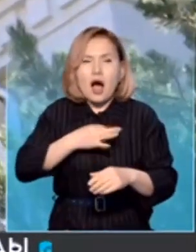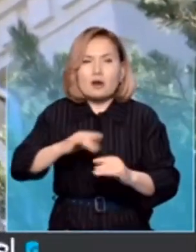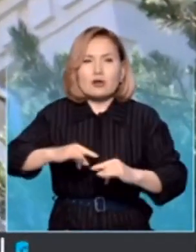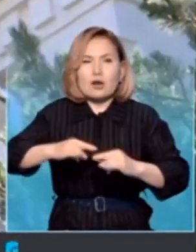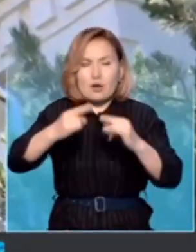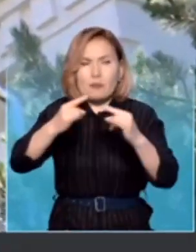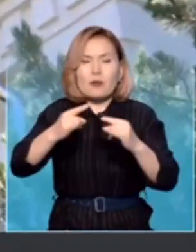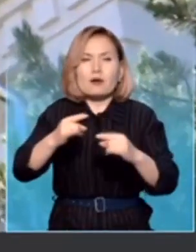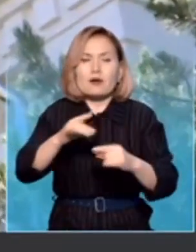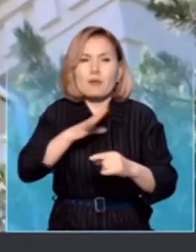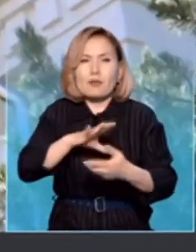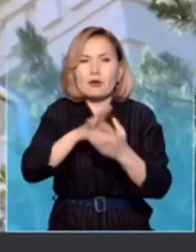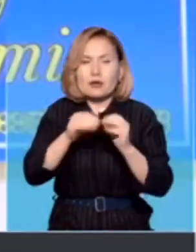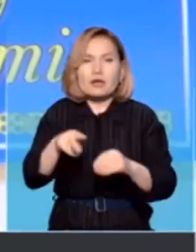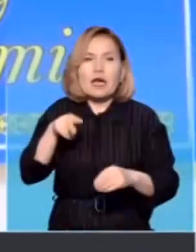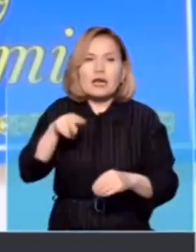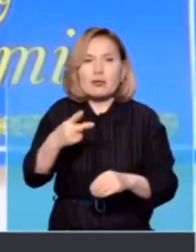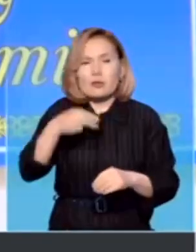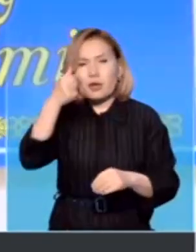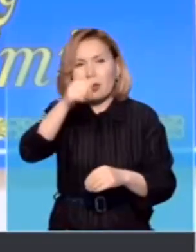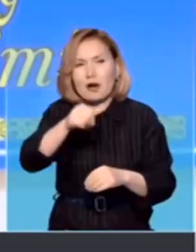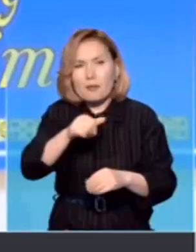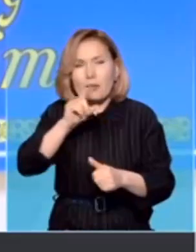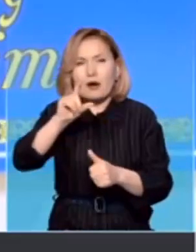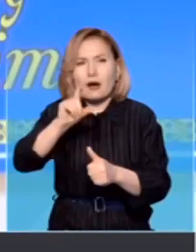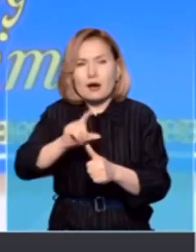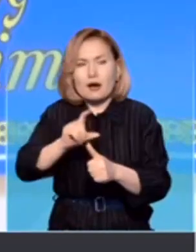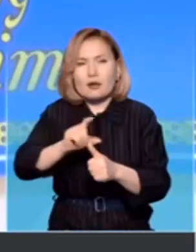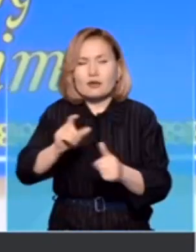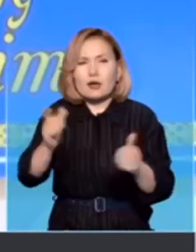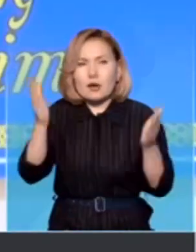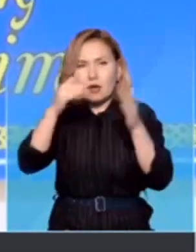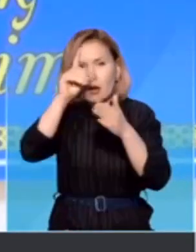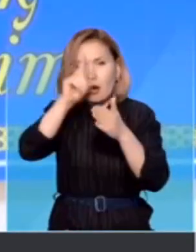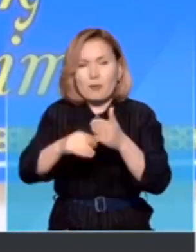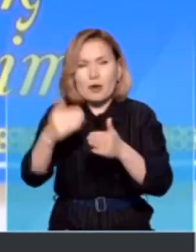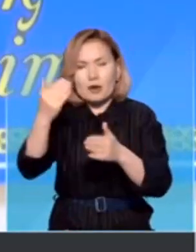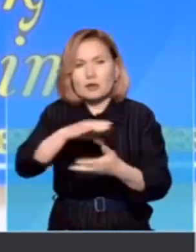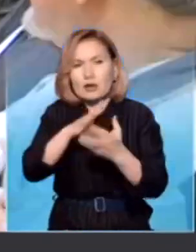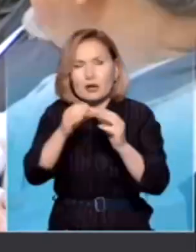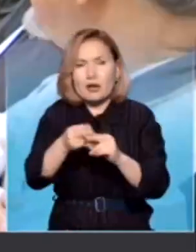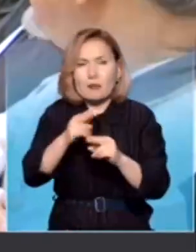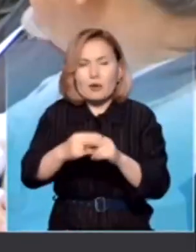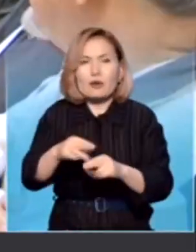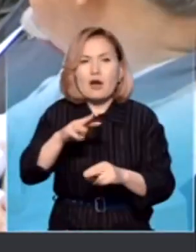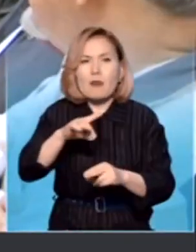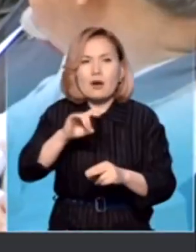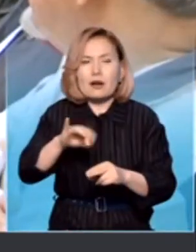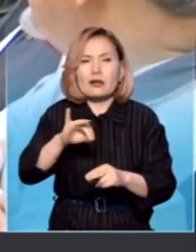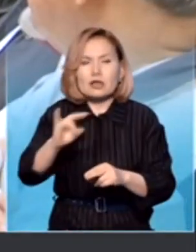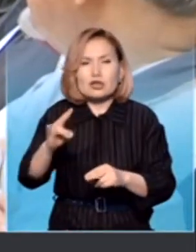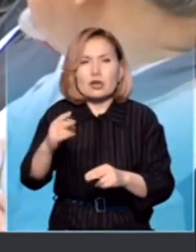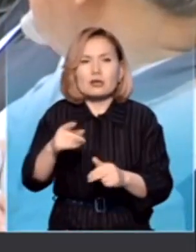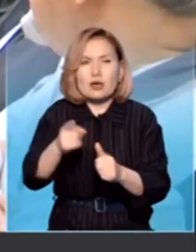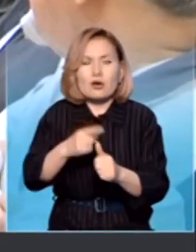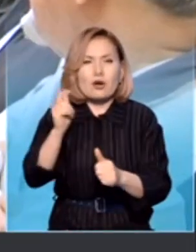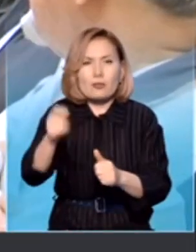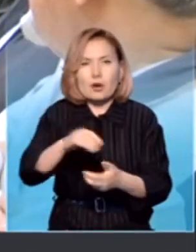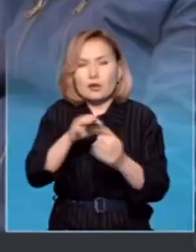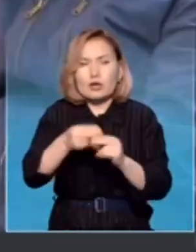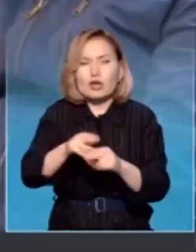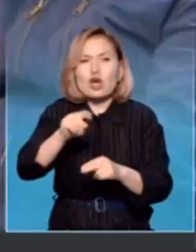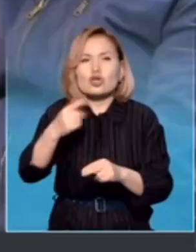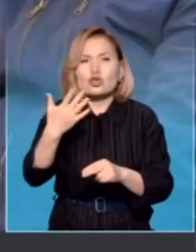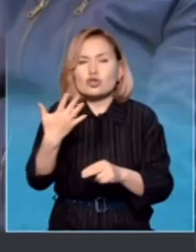атанған. 2002 жылы белгілі дін қайраткері Марал Ишан Құрманұлының есімін иеленді. Биыл Қостанай жұрты мешіт үйінің